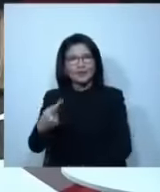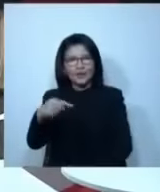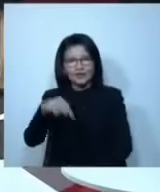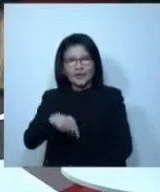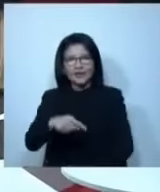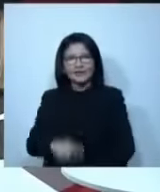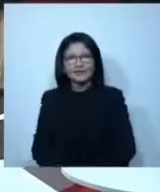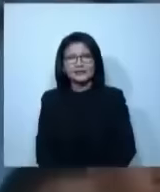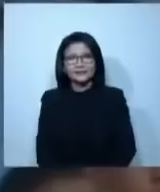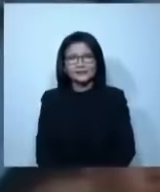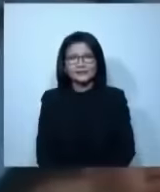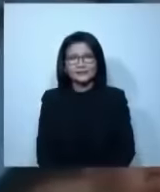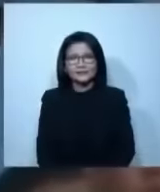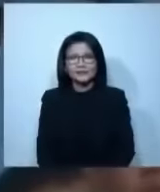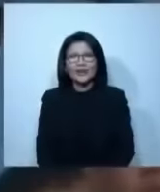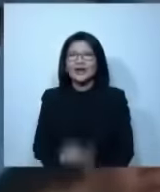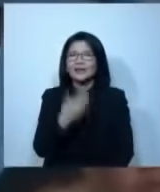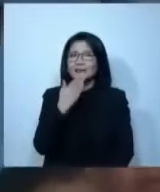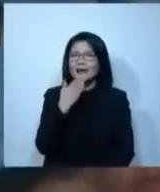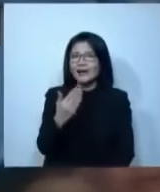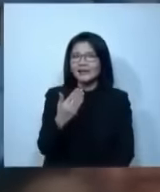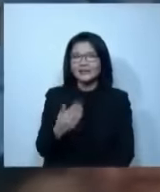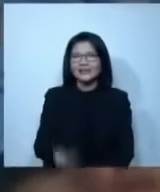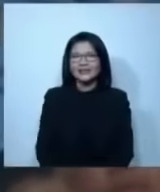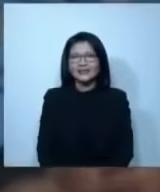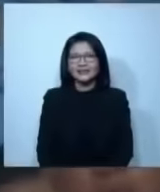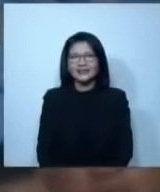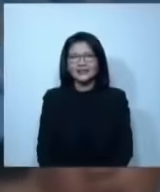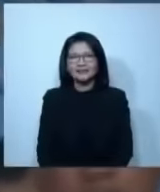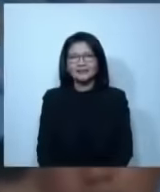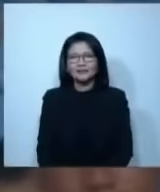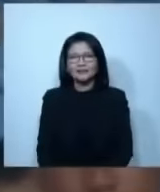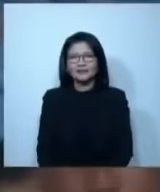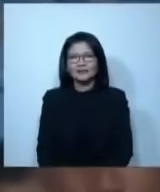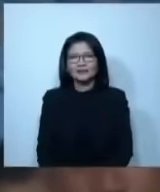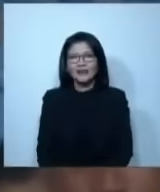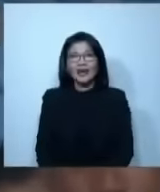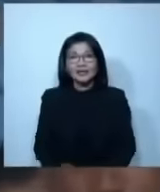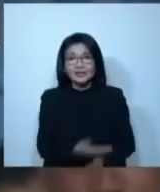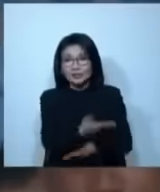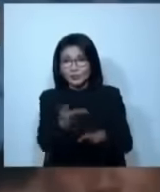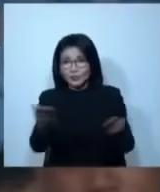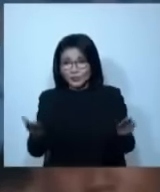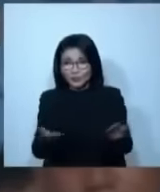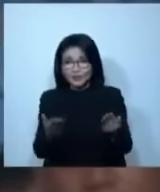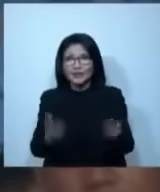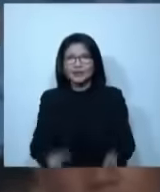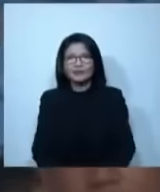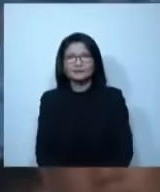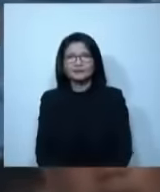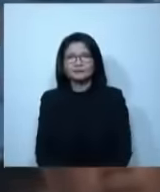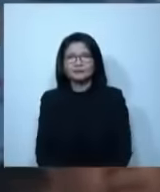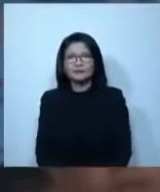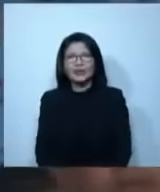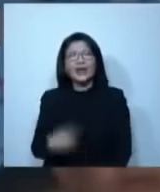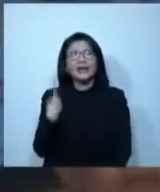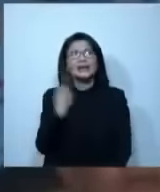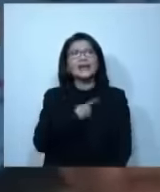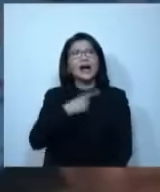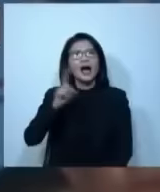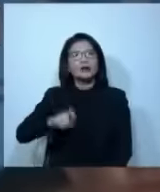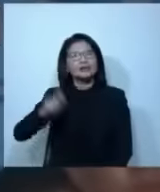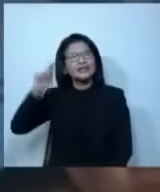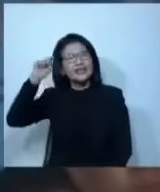dari sekarang. Terima kasih, saudara-saudara sekalian. Kita harus selalu